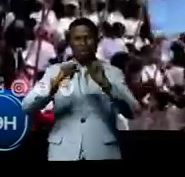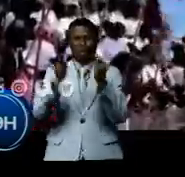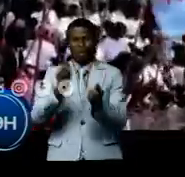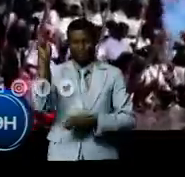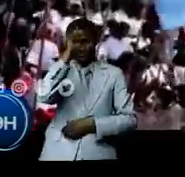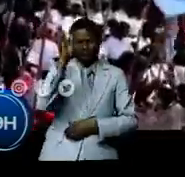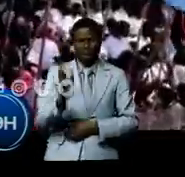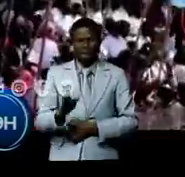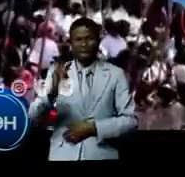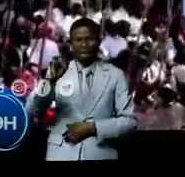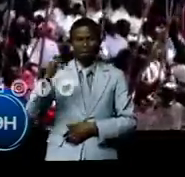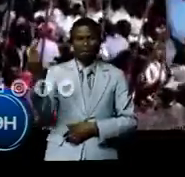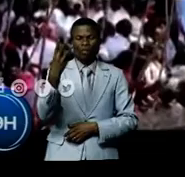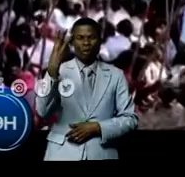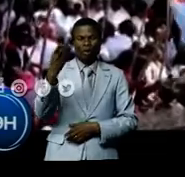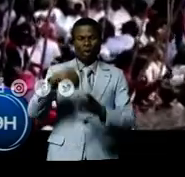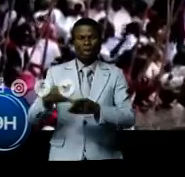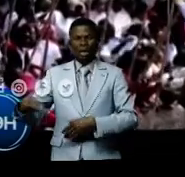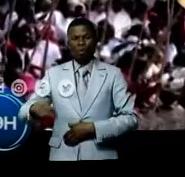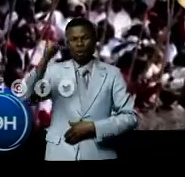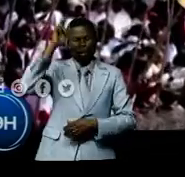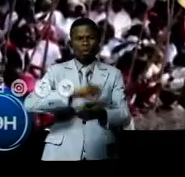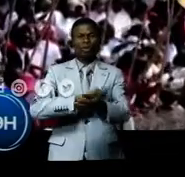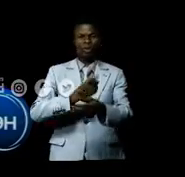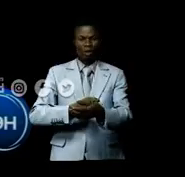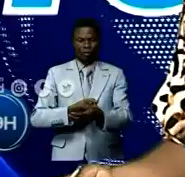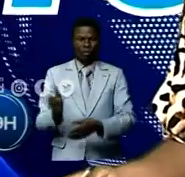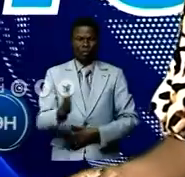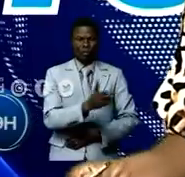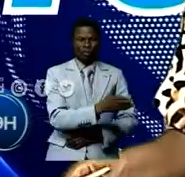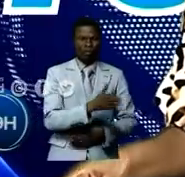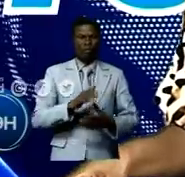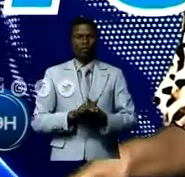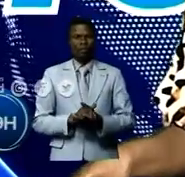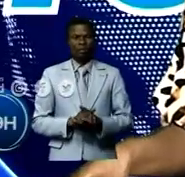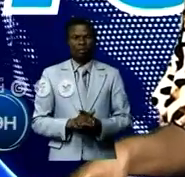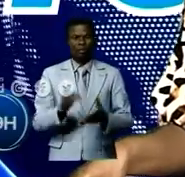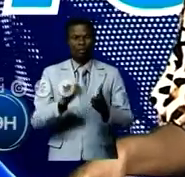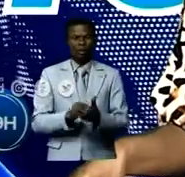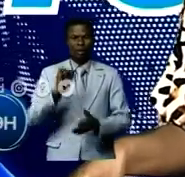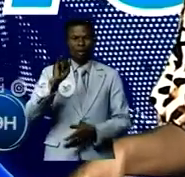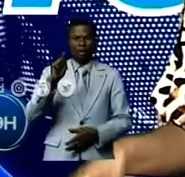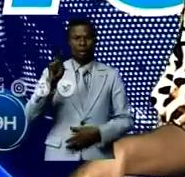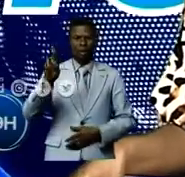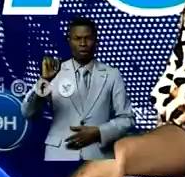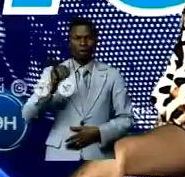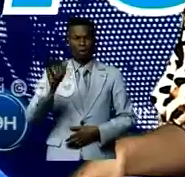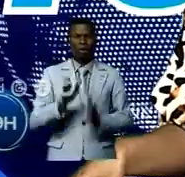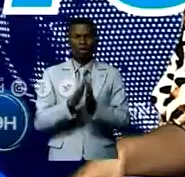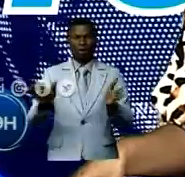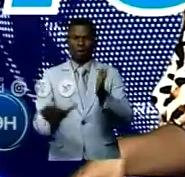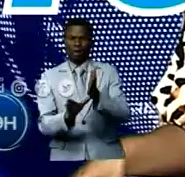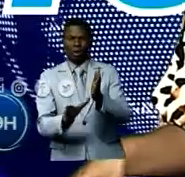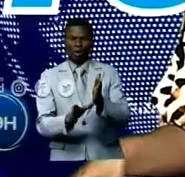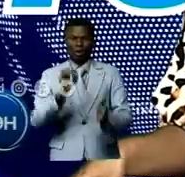terroristes du M23 dans la province du Nord Kivu. Et puis en Ituri, le directeur général adjoint